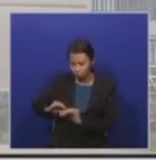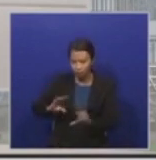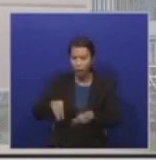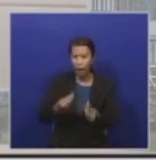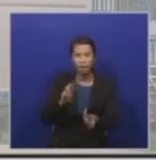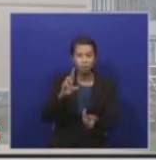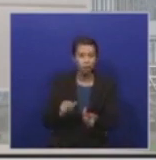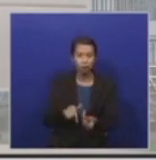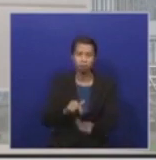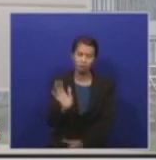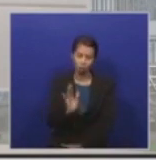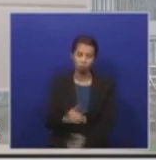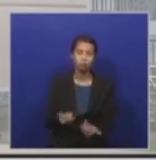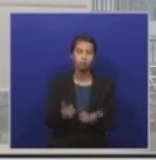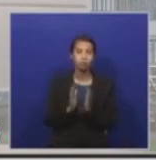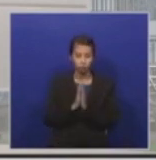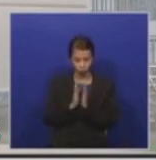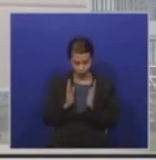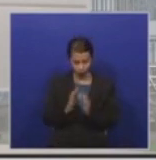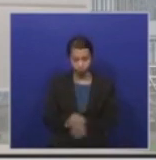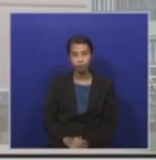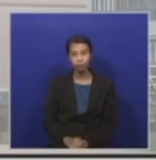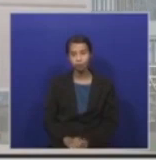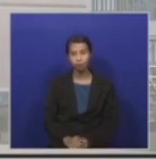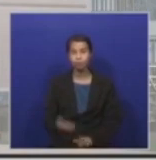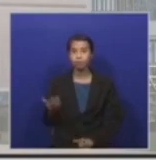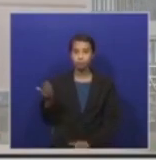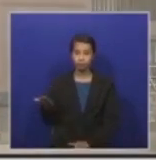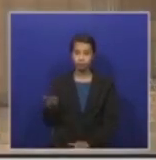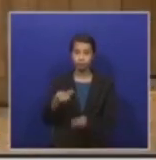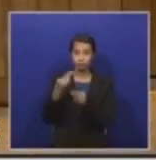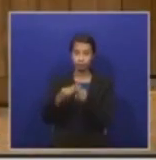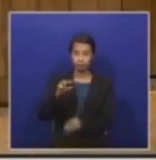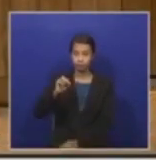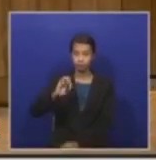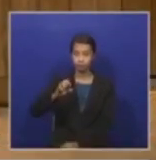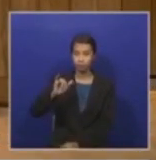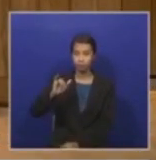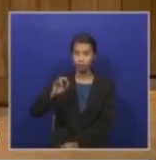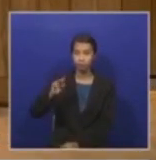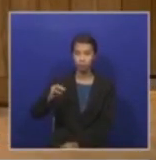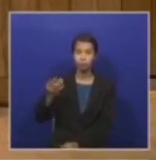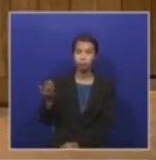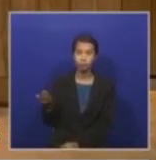ครับ ครับต่อไปท่านนิยมครับท่านแปรตัดลดของกระทรวงสาธารณ